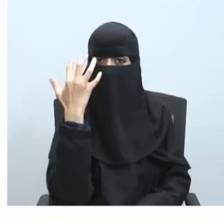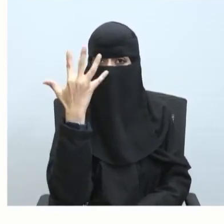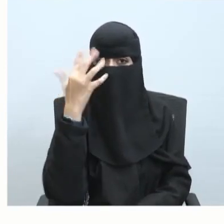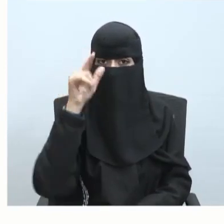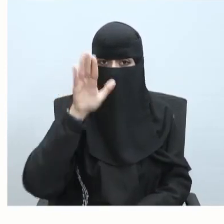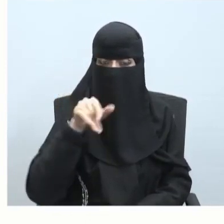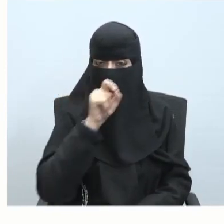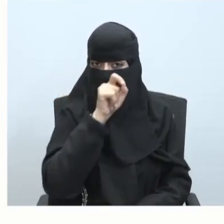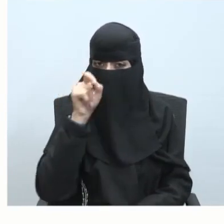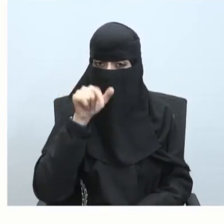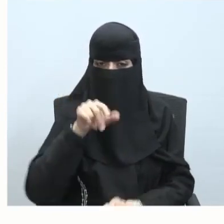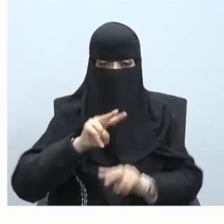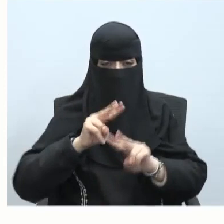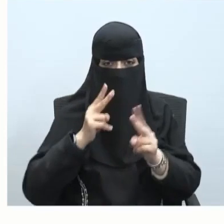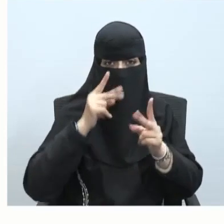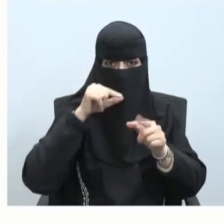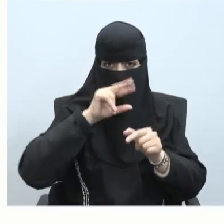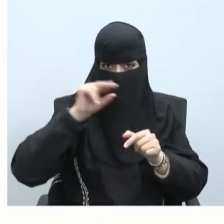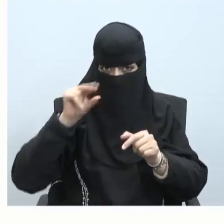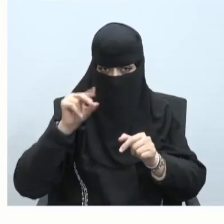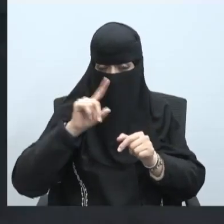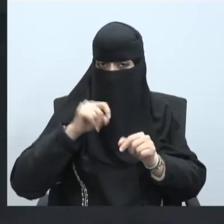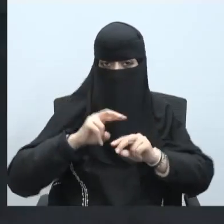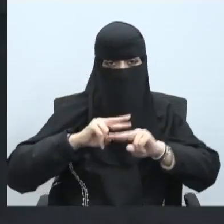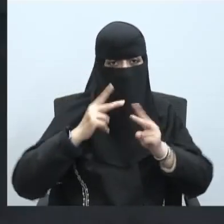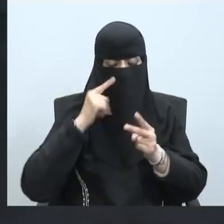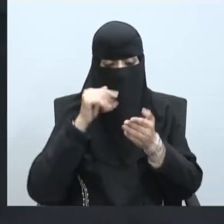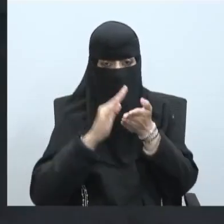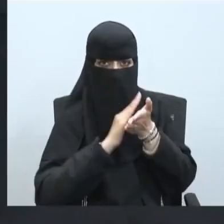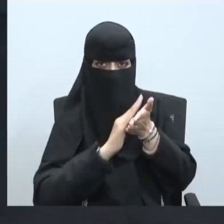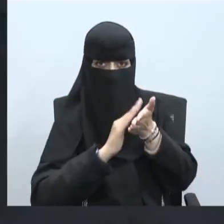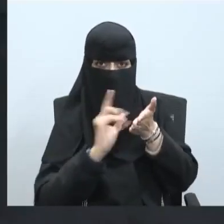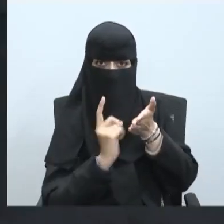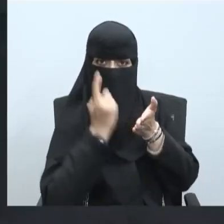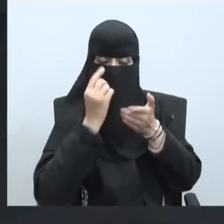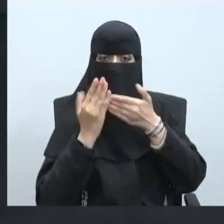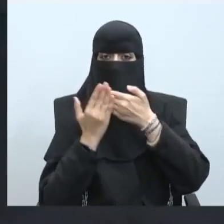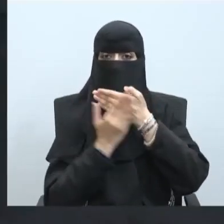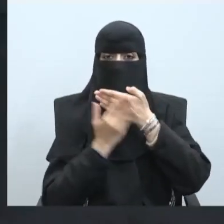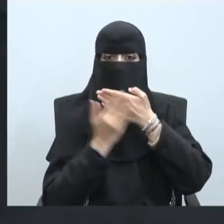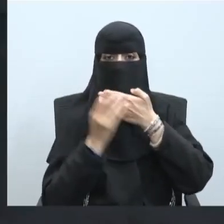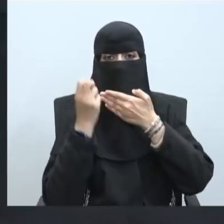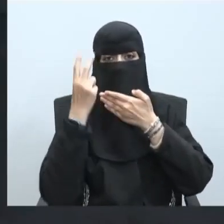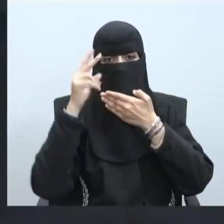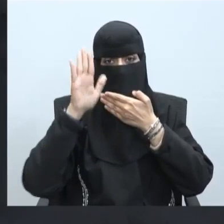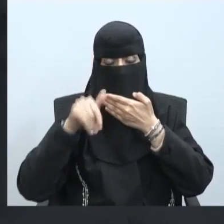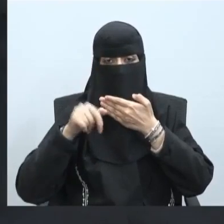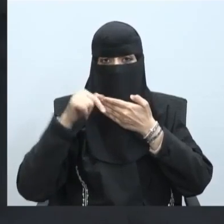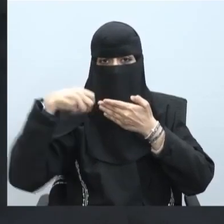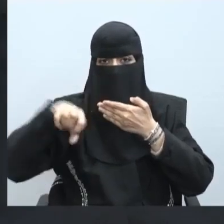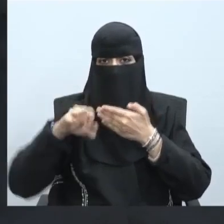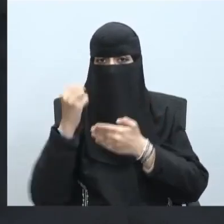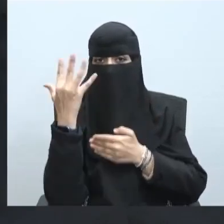خمس ريالات لماذا تختلف ابنائي بناتي هذا الوجه الاول لي فئه الخمس ريالات وهذا الوجه الثاني